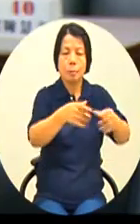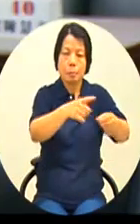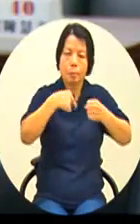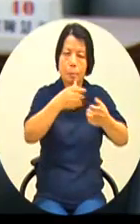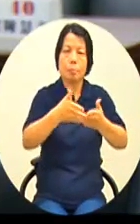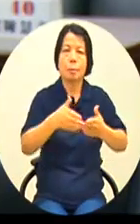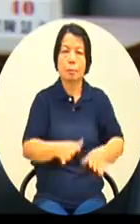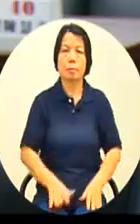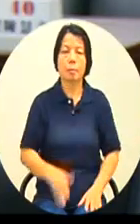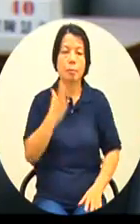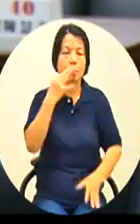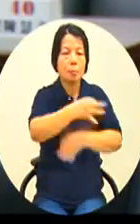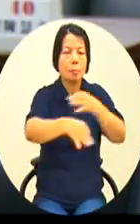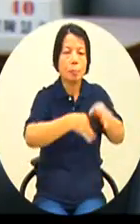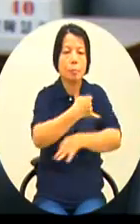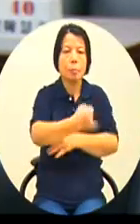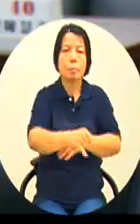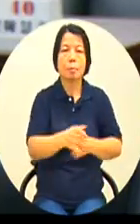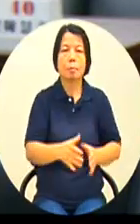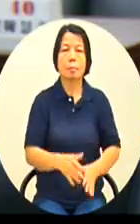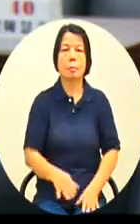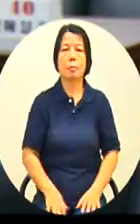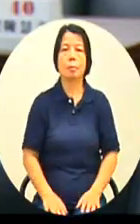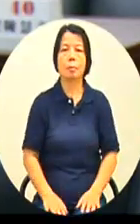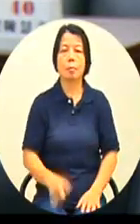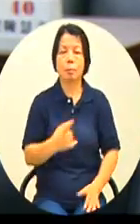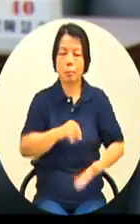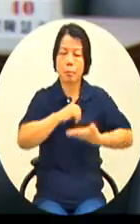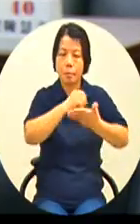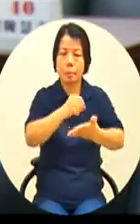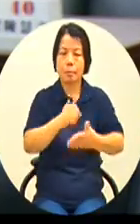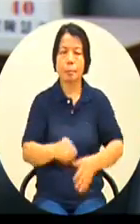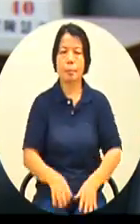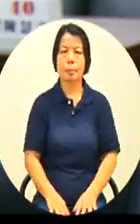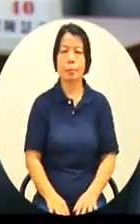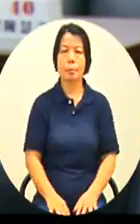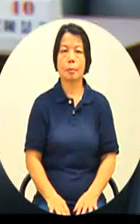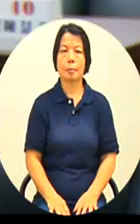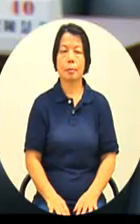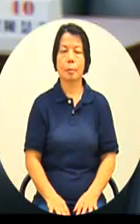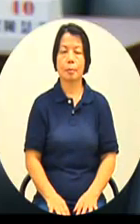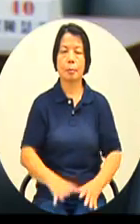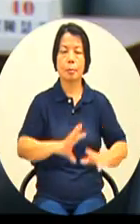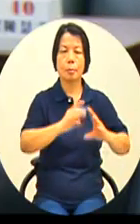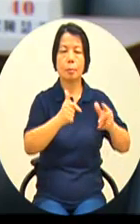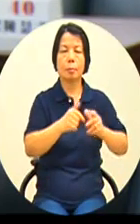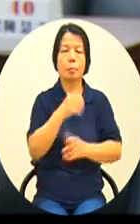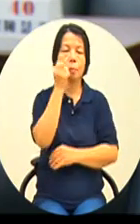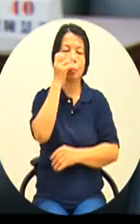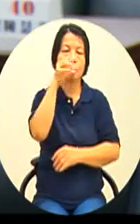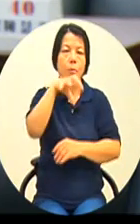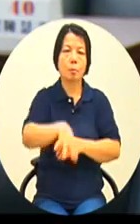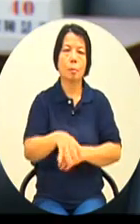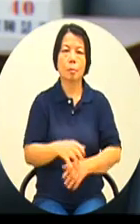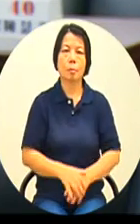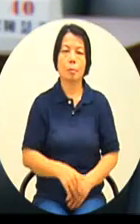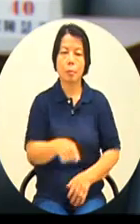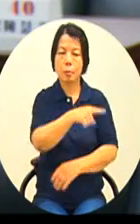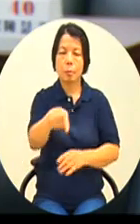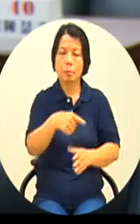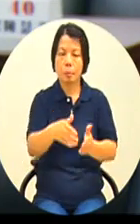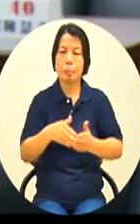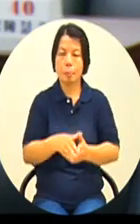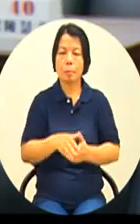啊！你无经济，当个用用看。我是要建议吼，建议观光局者吼，恁的经营较